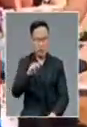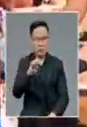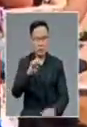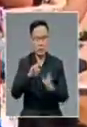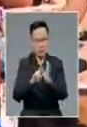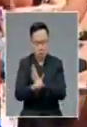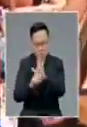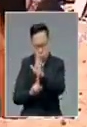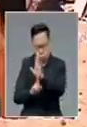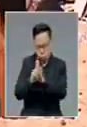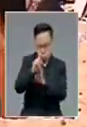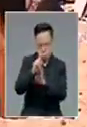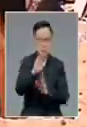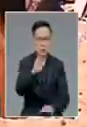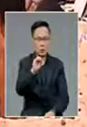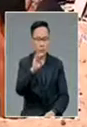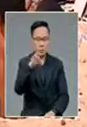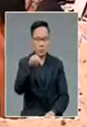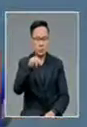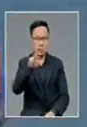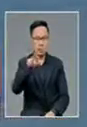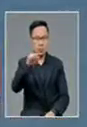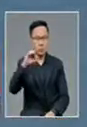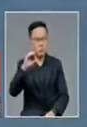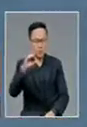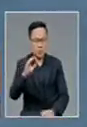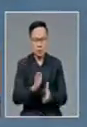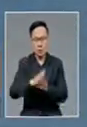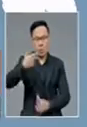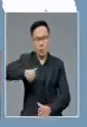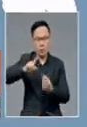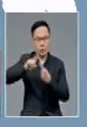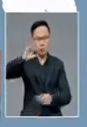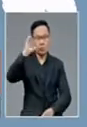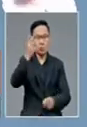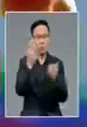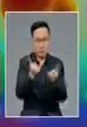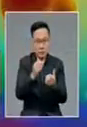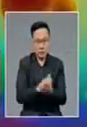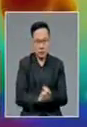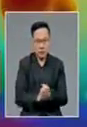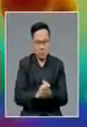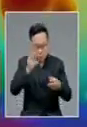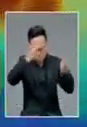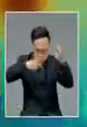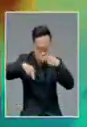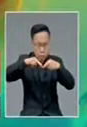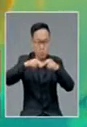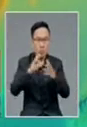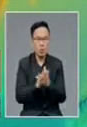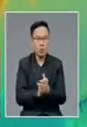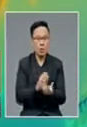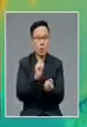47.3องศาเซลเซียสเมื่อวันอาทิตย์ที่ผ่านมาจากข้อมูลของสำนักงานอุตุนิยมวิทยารัฐนิวเซาท์เวลส์เนี่ยพบว่าสถิ